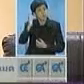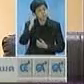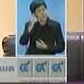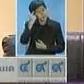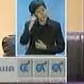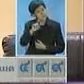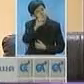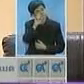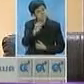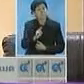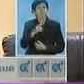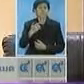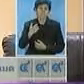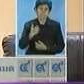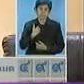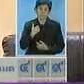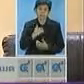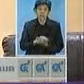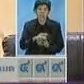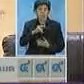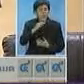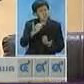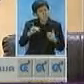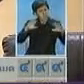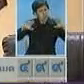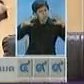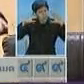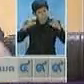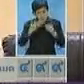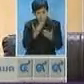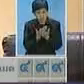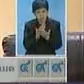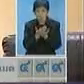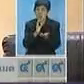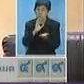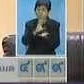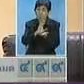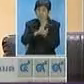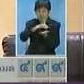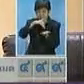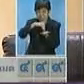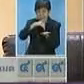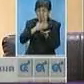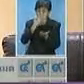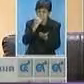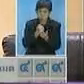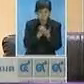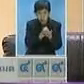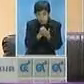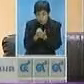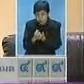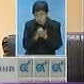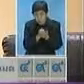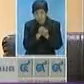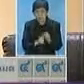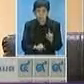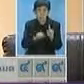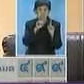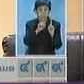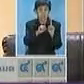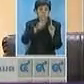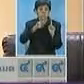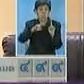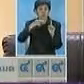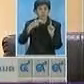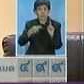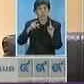ข้อสังเกตว่าทำไมรัฐบาลถึงตั้งงบกลางเอาไว้งบเยียวยา 120,000 ล้